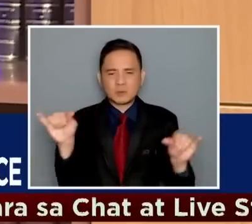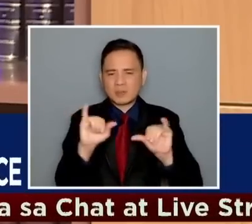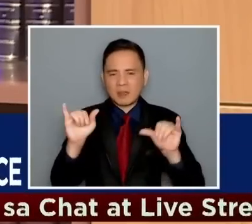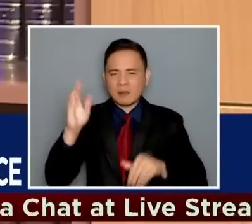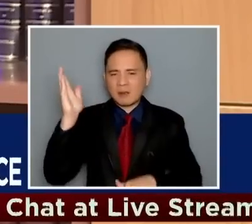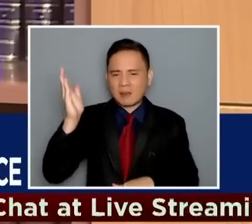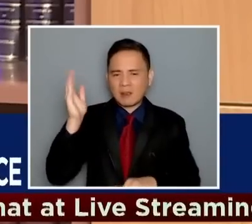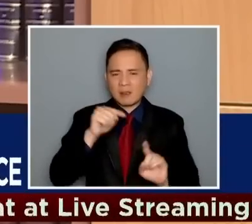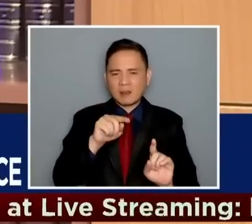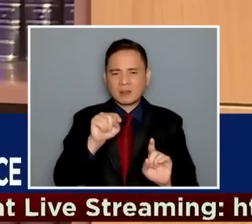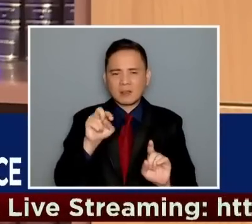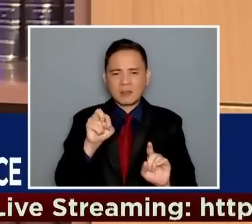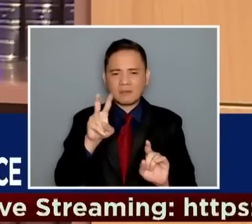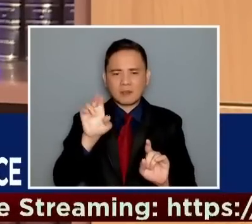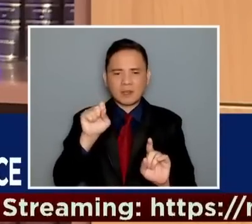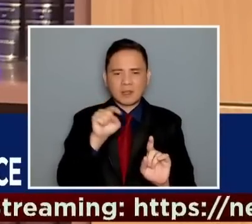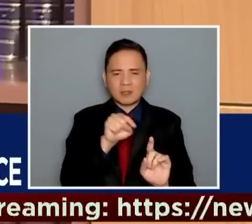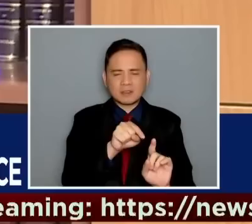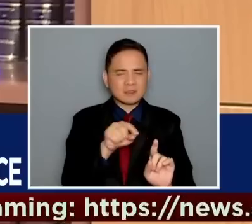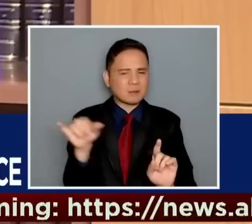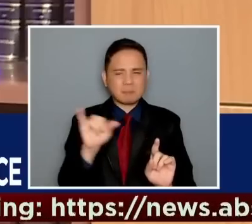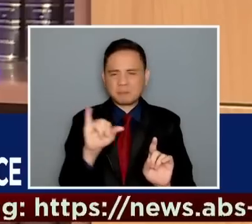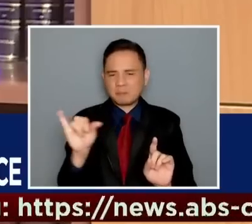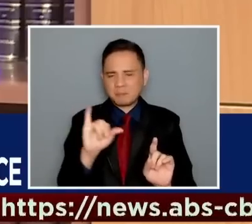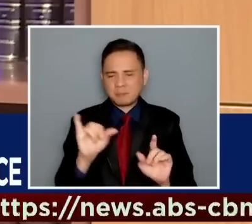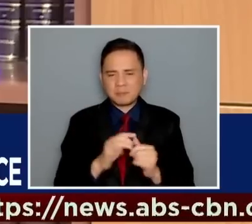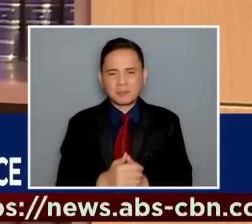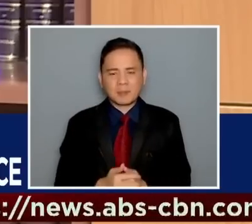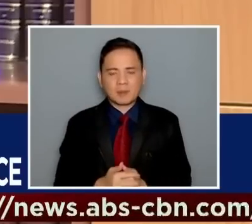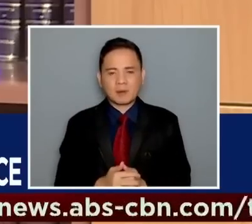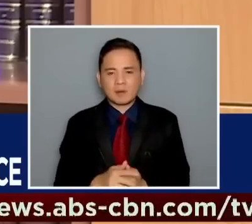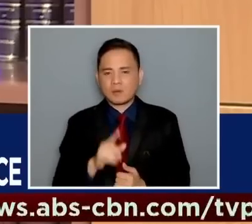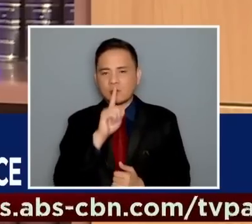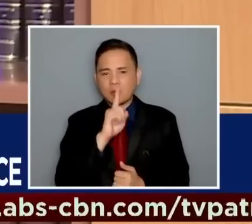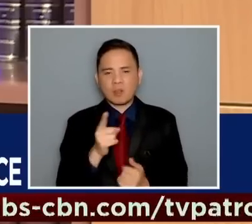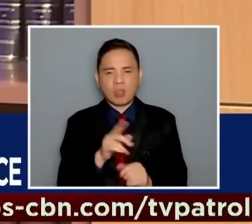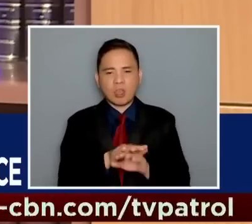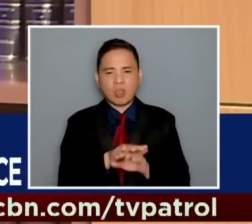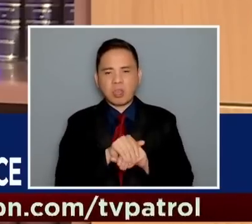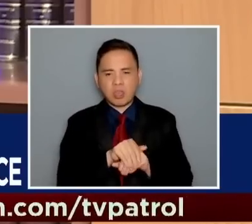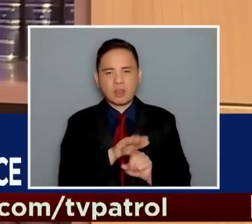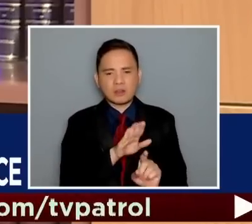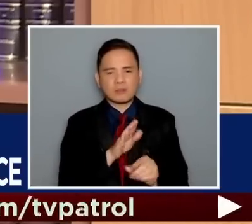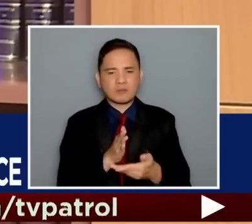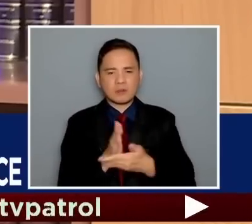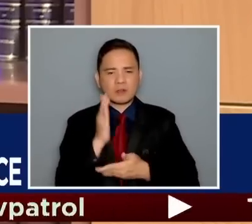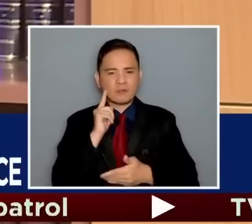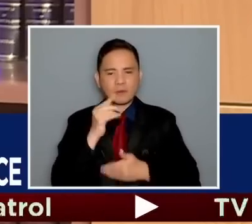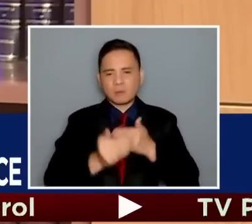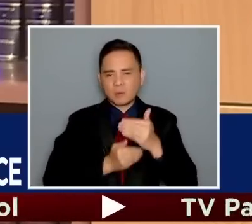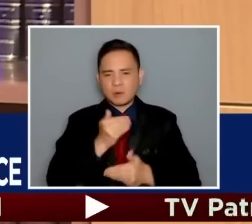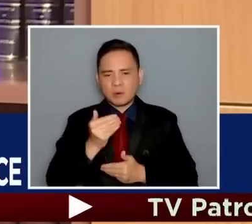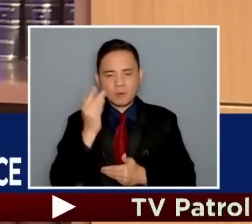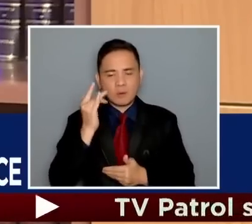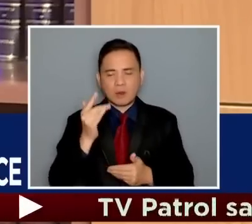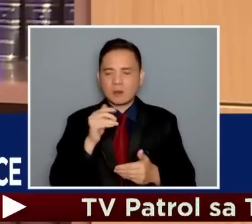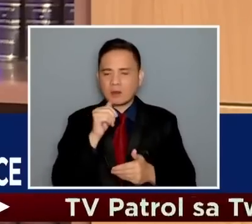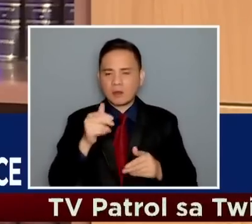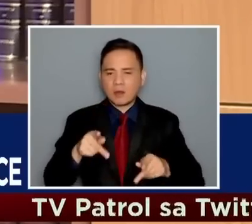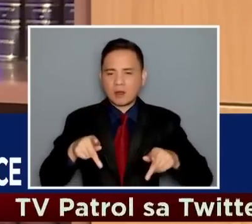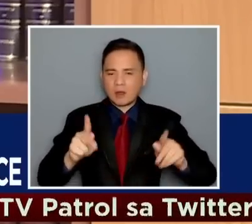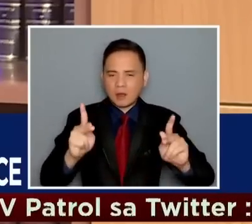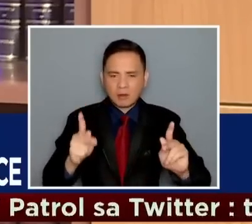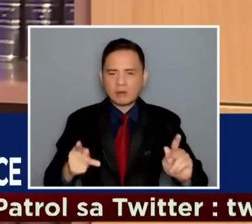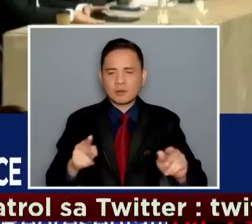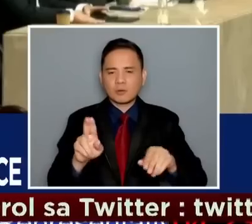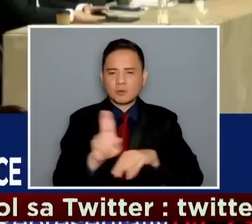Congressman Teves. So we feel now that he was deprived of his right to due process nung hindi siya pinayagang mag-video